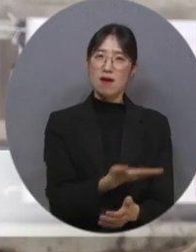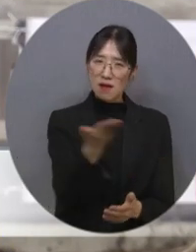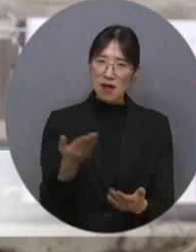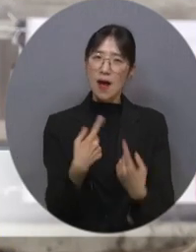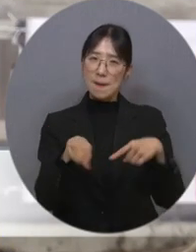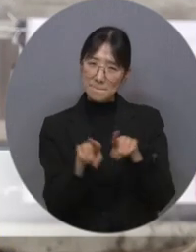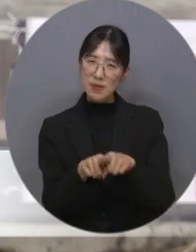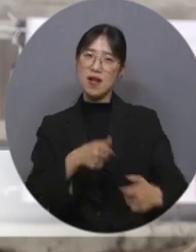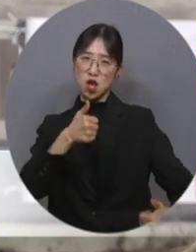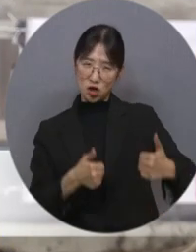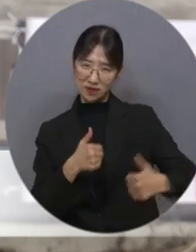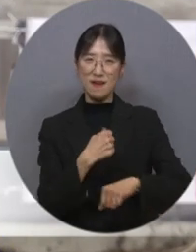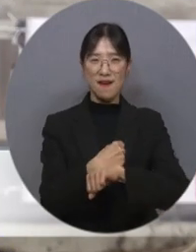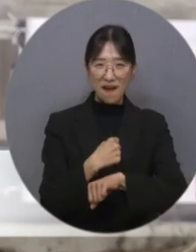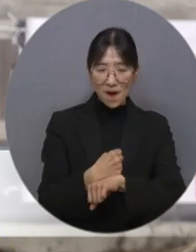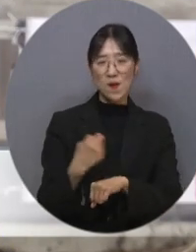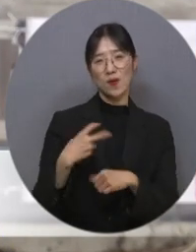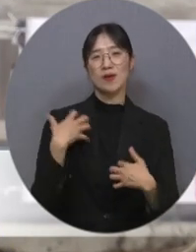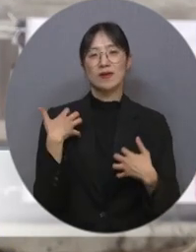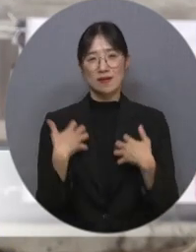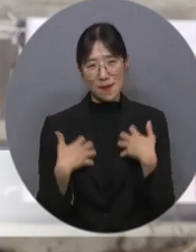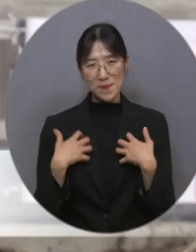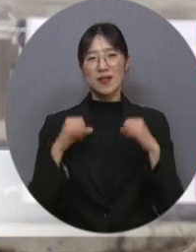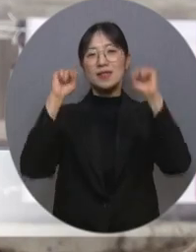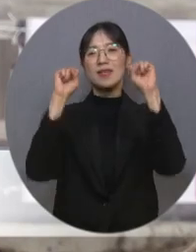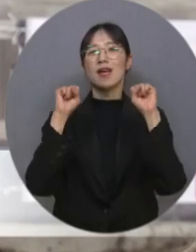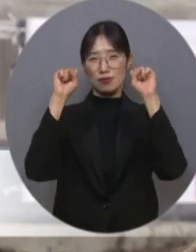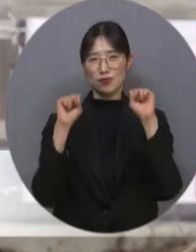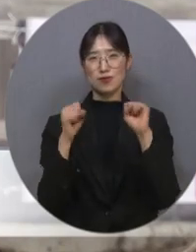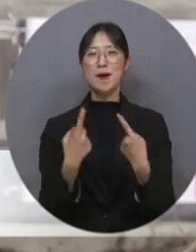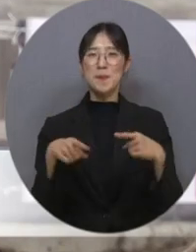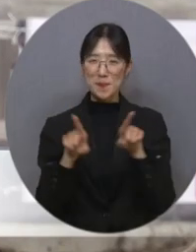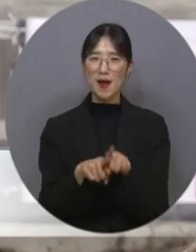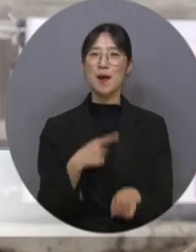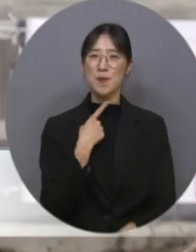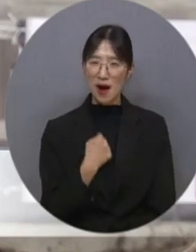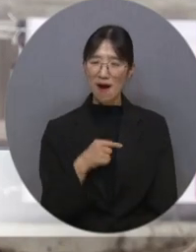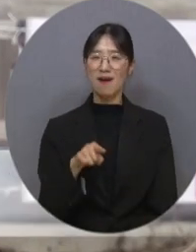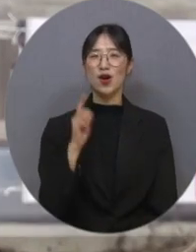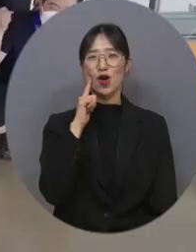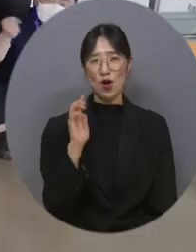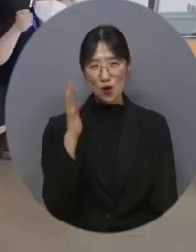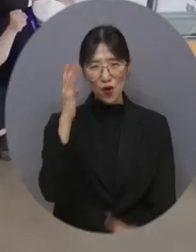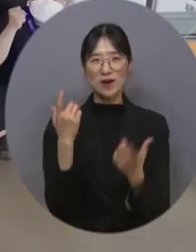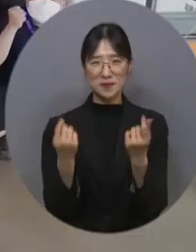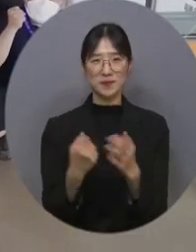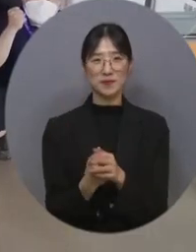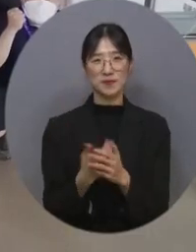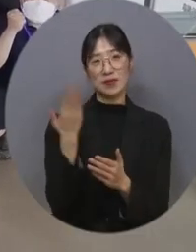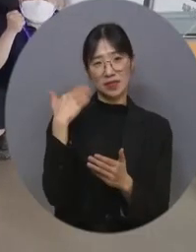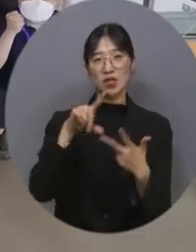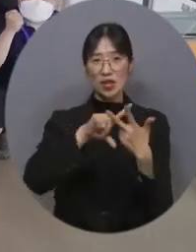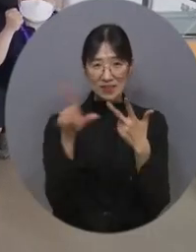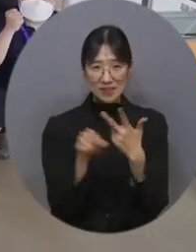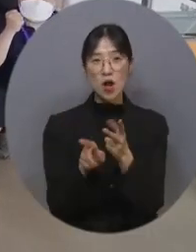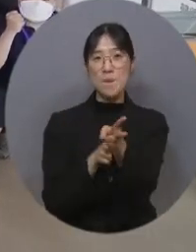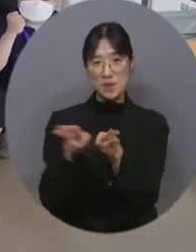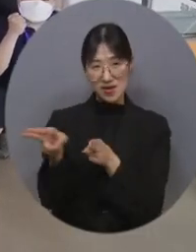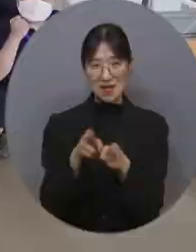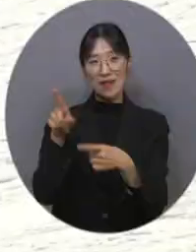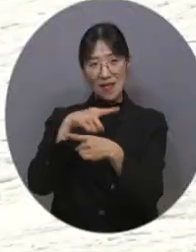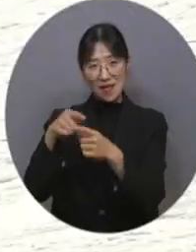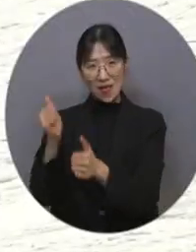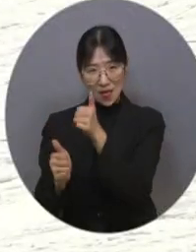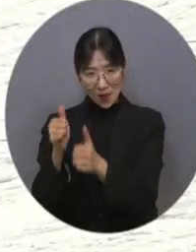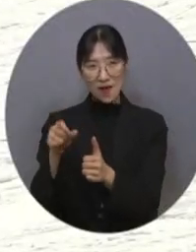하고 또 이제 재밌는 이런 체육을 함께 할 수 있는 게 영광이라고 생각해요. 지난 7월에 진행된 빙상대회의